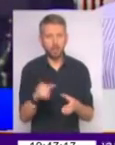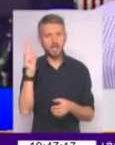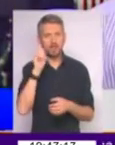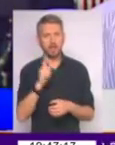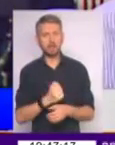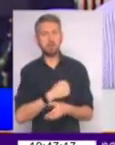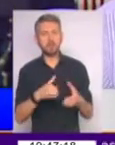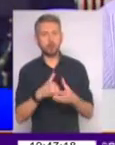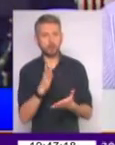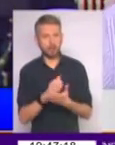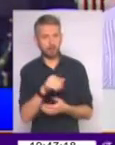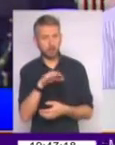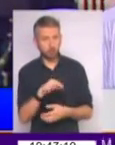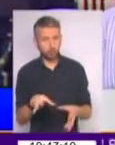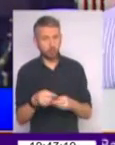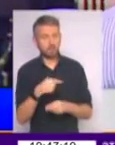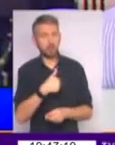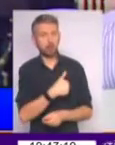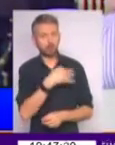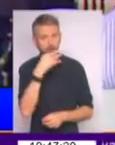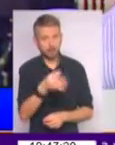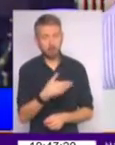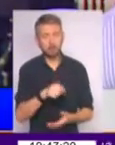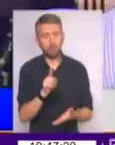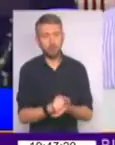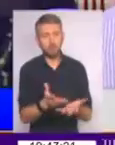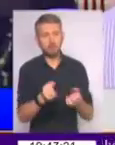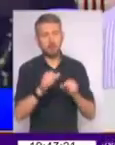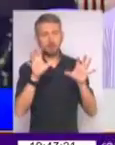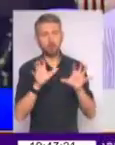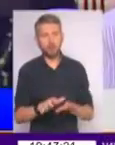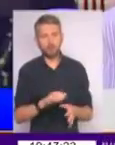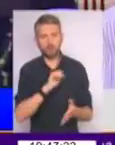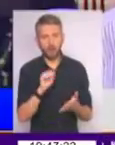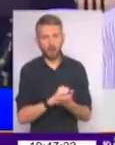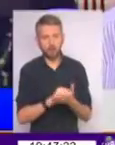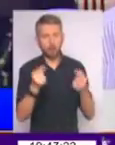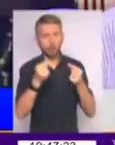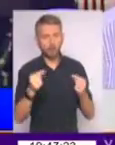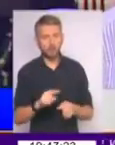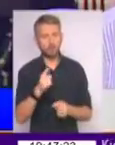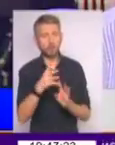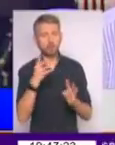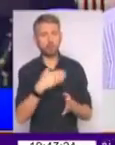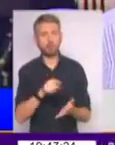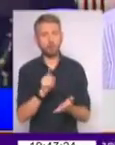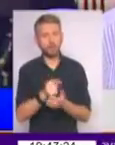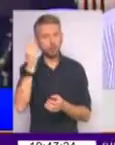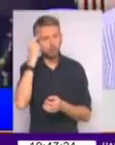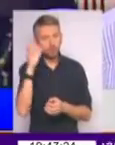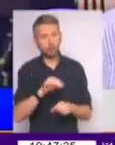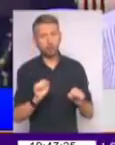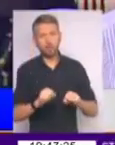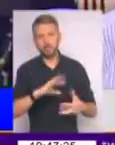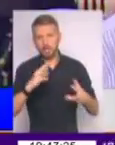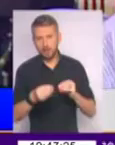АТО. Але поряд з тим я хочу сказати, ми повинні приймати законодавчі акти конкретні, і в першу чергу ми повинні думати про можливі